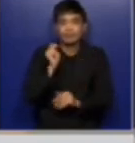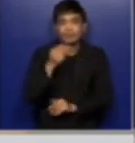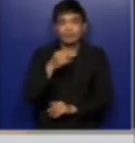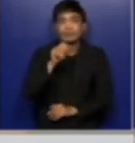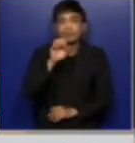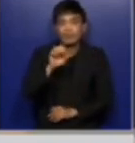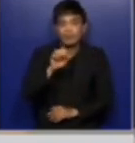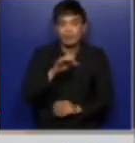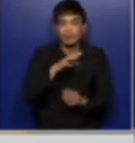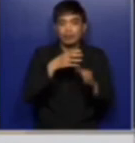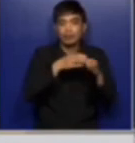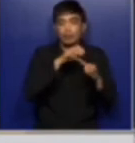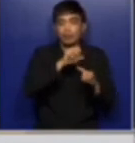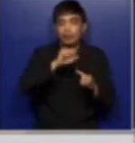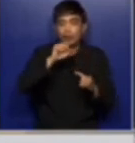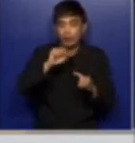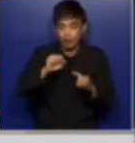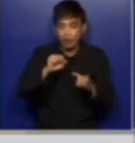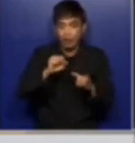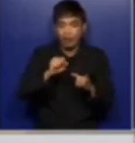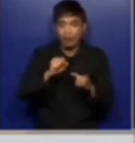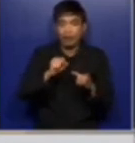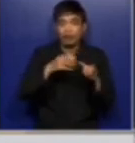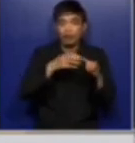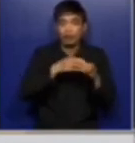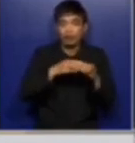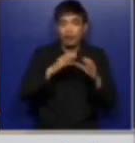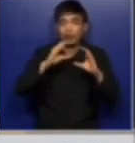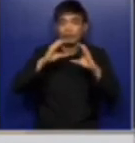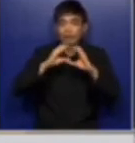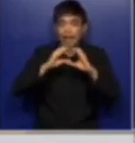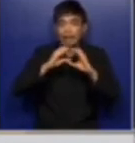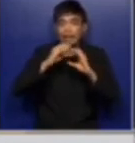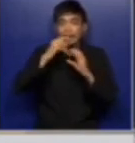ฎรแบบบัญชีรายชื่อพรรคภูมิใจไทยค่ะต้องขอบคุณพรรคภูมิ